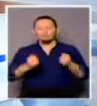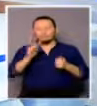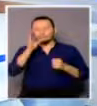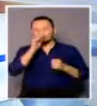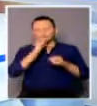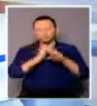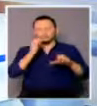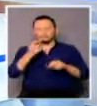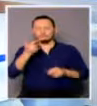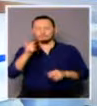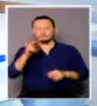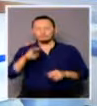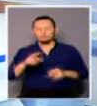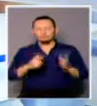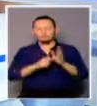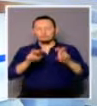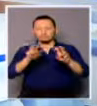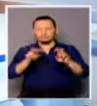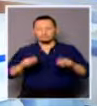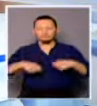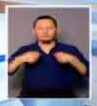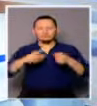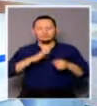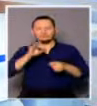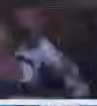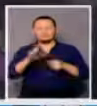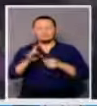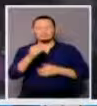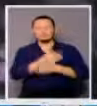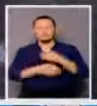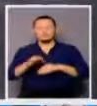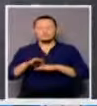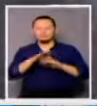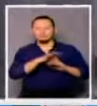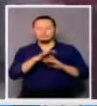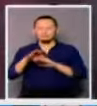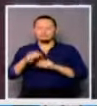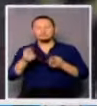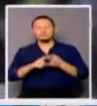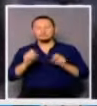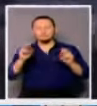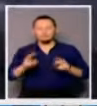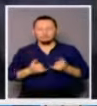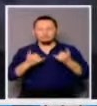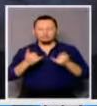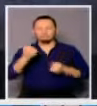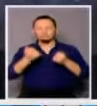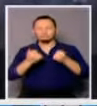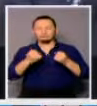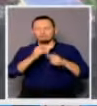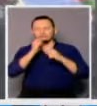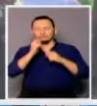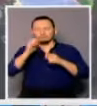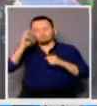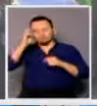Автомобиль марки «Газель» на 7 мест был передан Индерскому району для перевозки людей с ограниченными возможностями. Автомобиль получен в